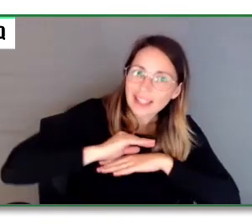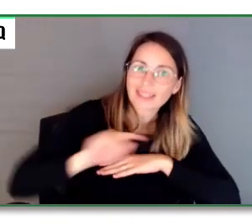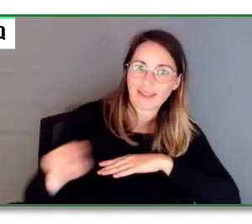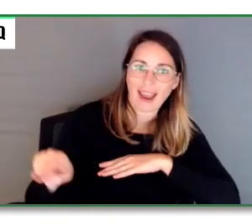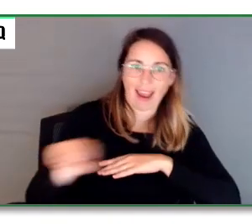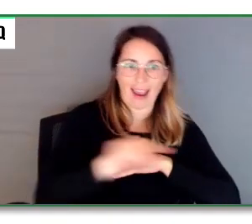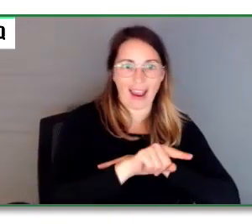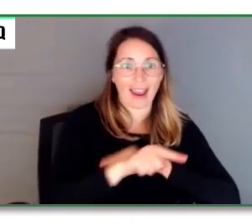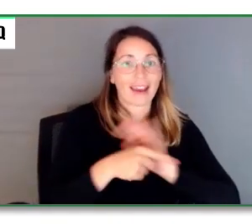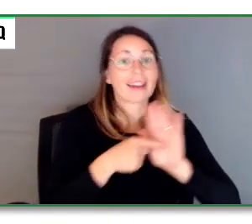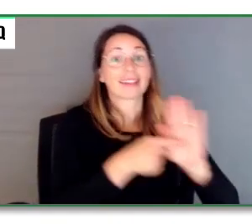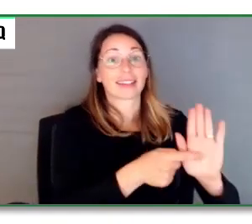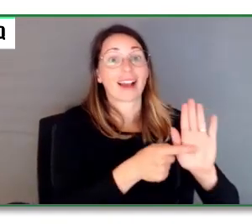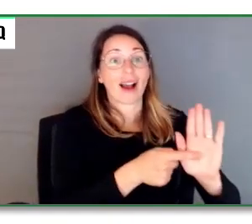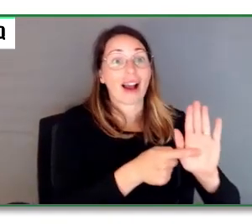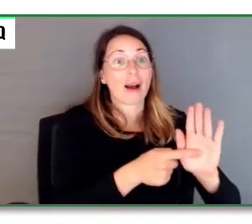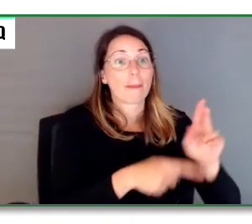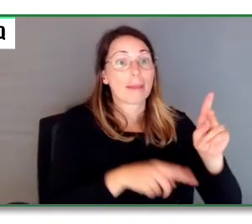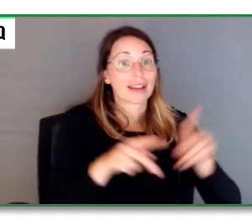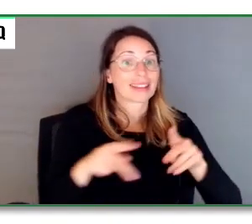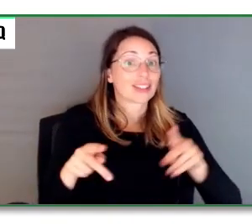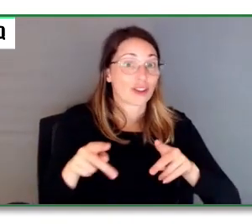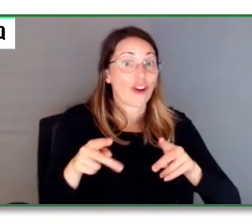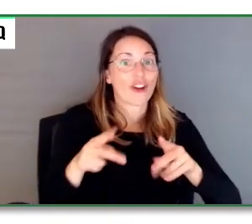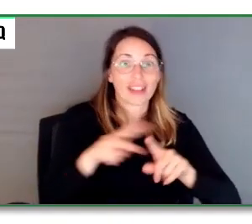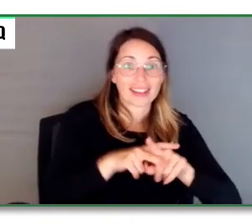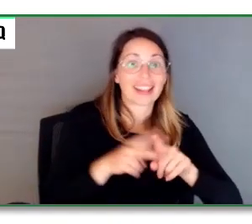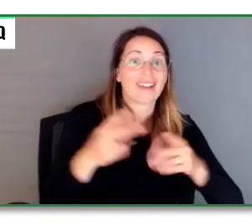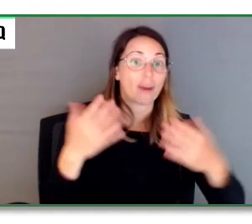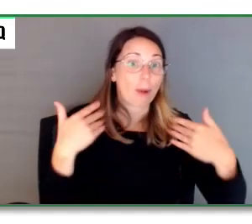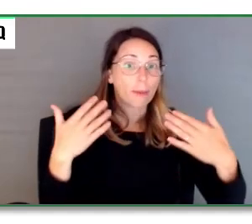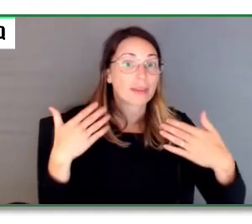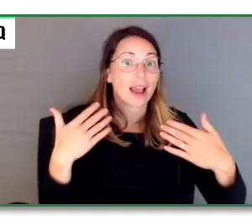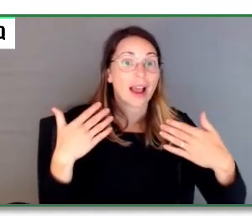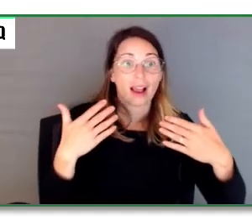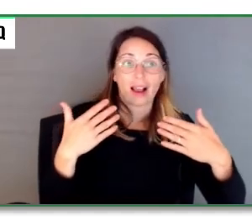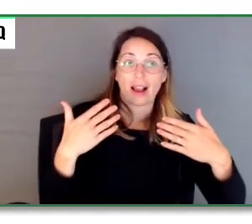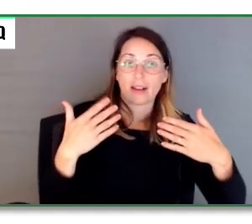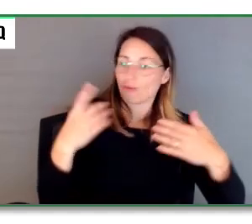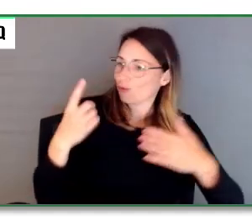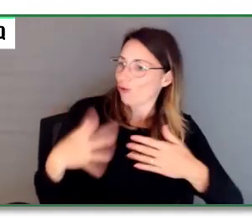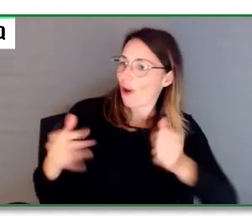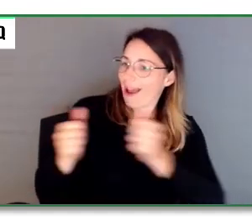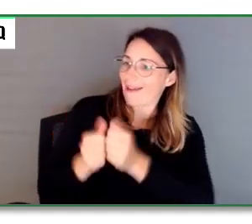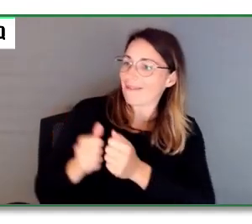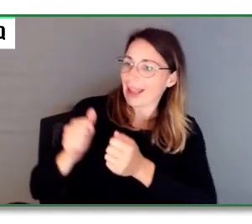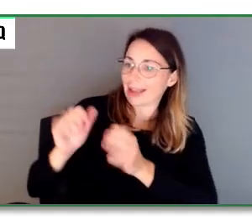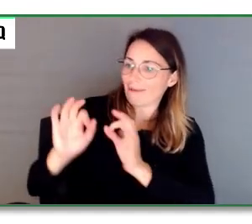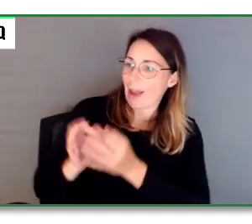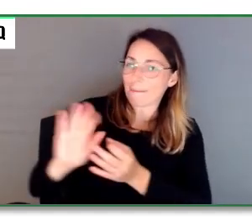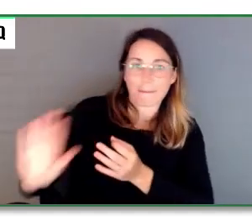exemple, des gens réservent des randonnées, partent seuls avec des amis, des membres de leur famille.